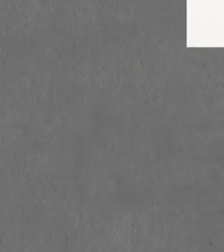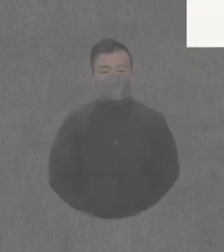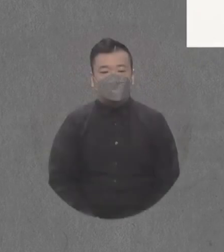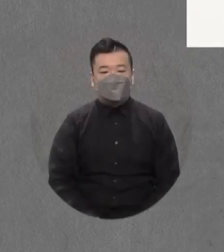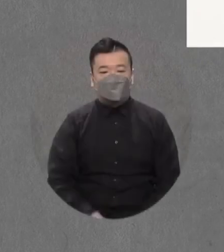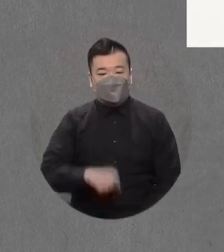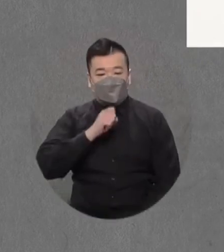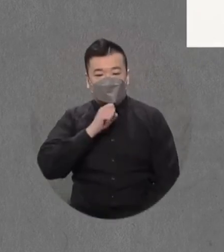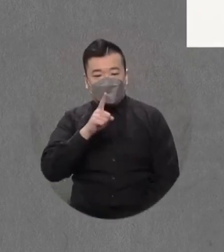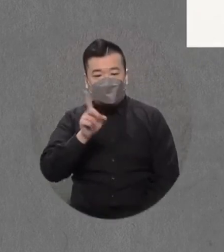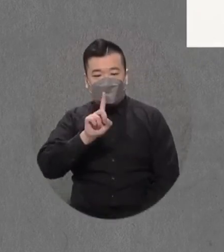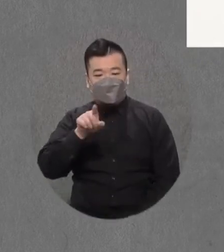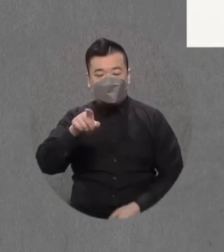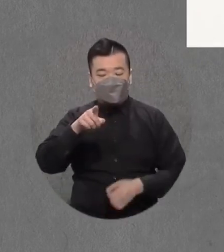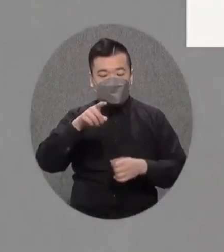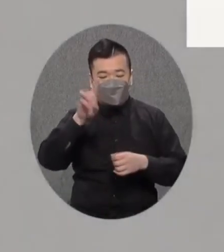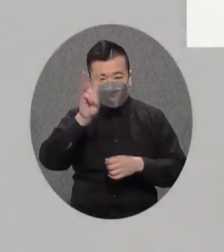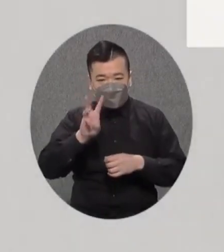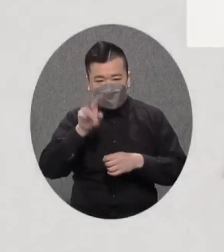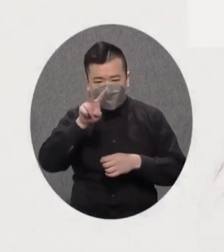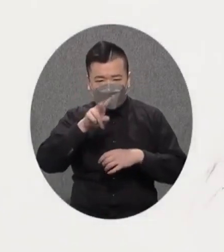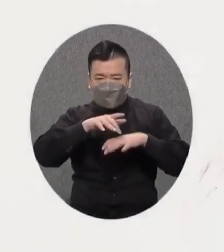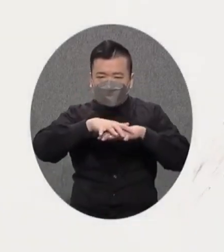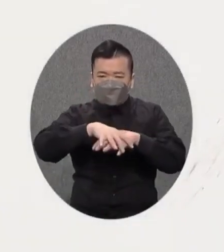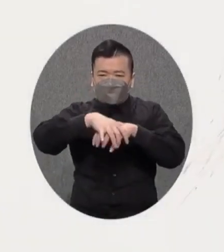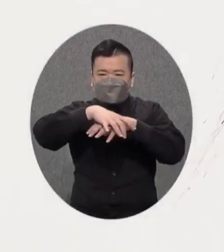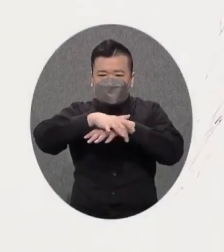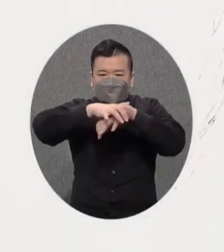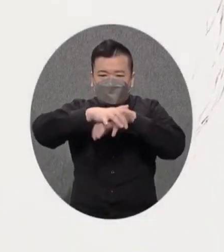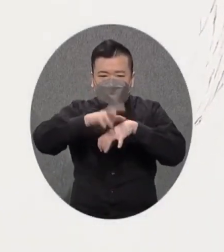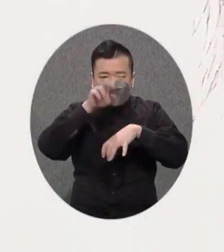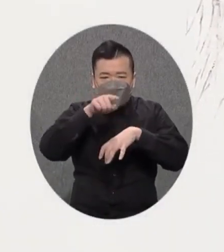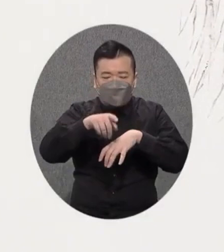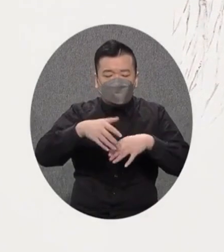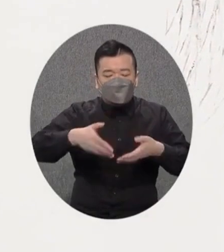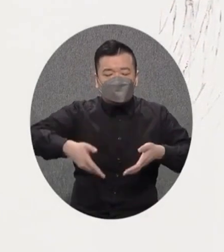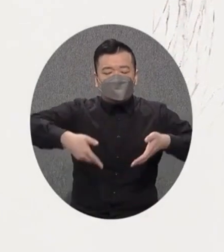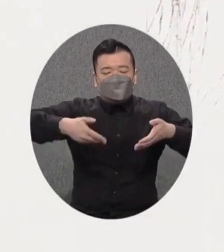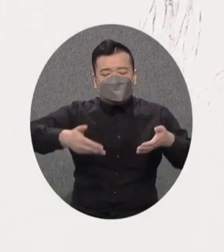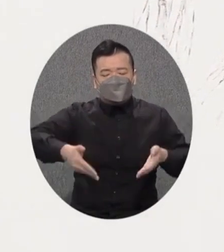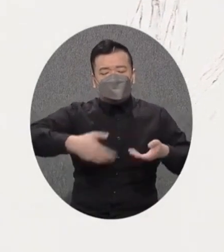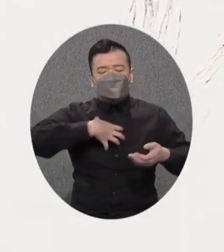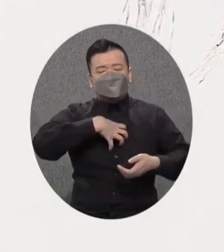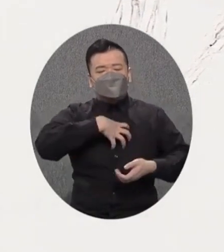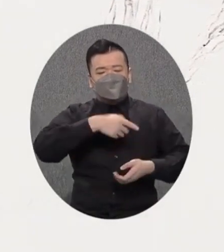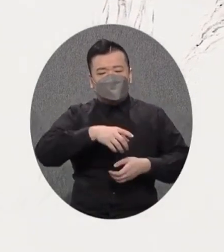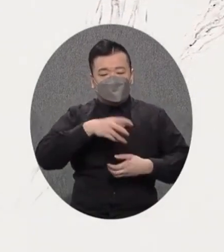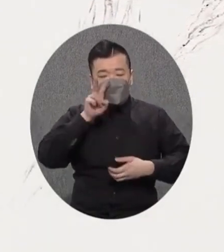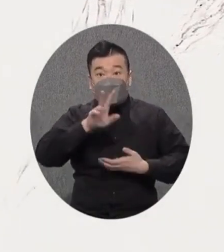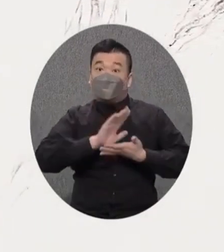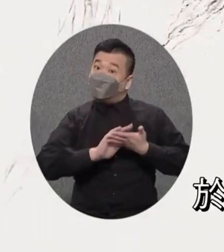佢有一次去到水族館，睇到水母喺游嘅輕盈嘅狀態之下，佢覺得好